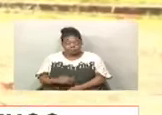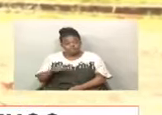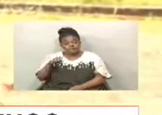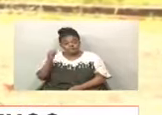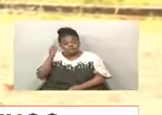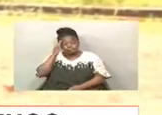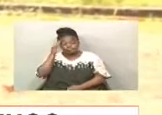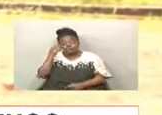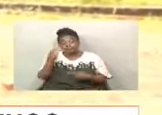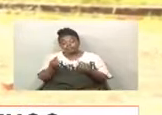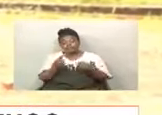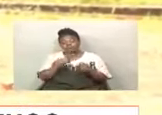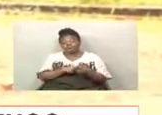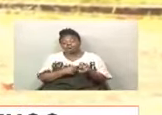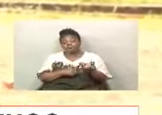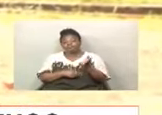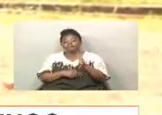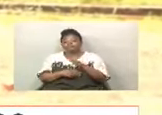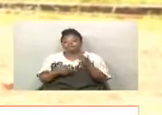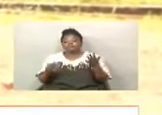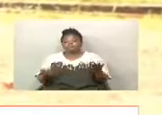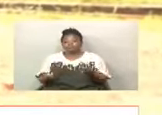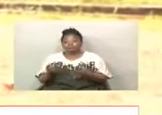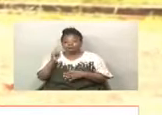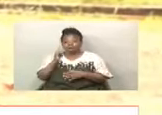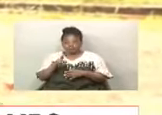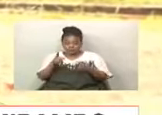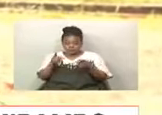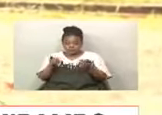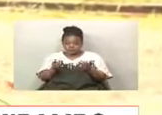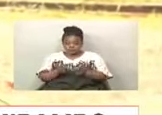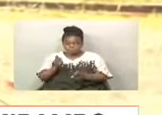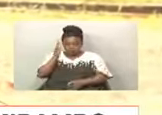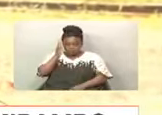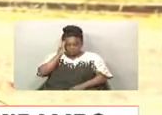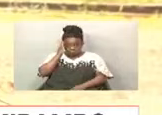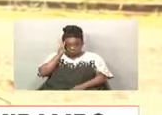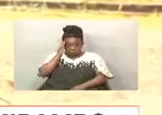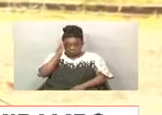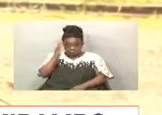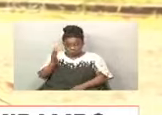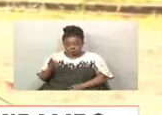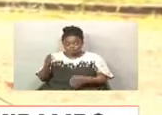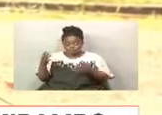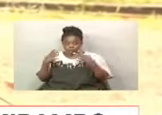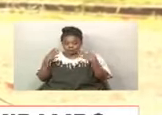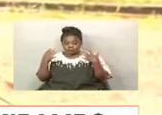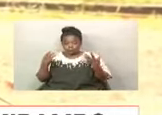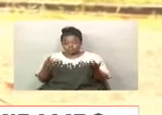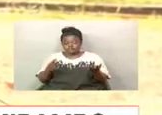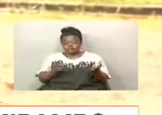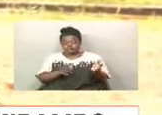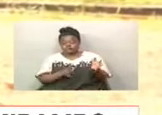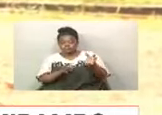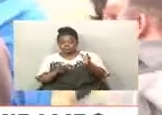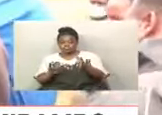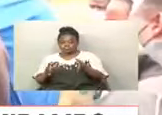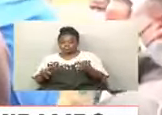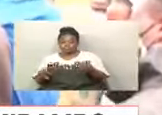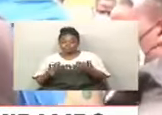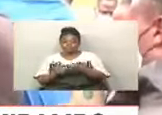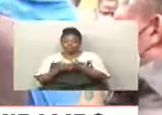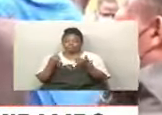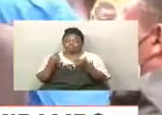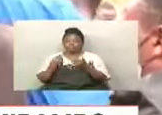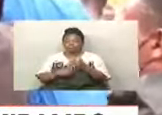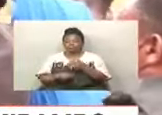Mu kukomawo bwe batuuse mu kifo ekiyitibwa kyoko trailer n'ewaba nebatomera.